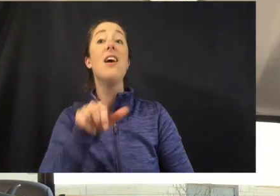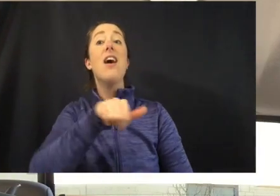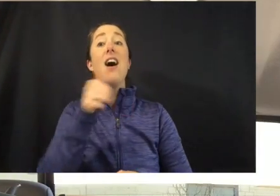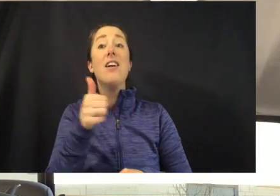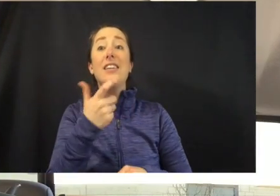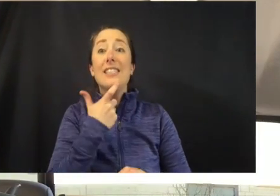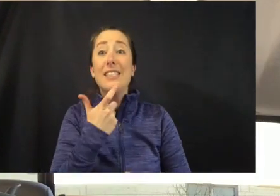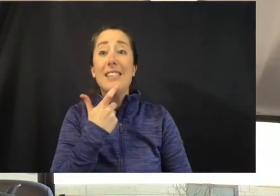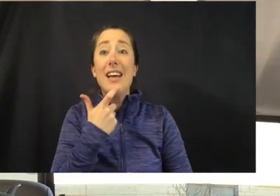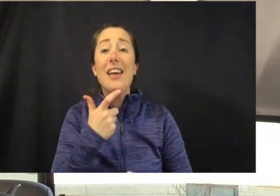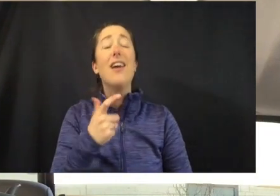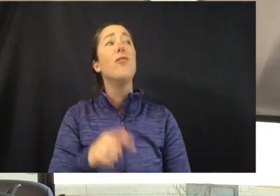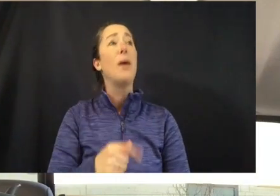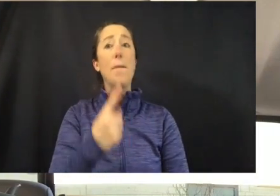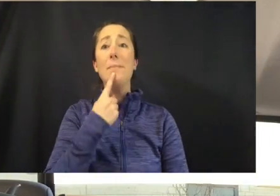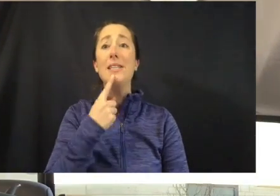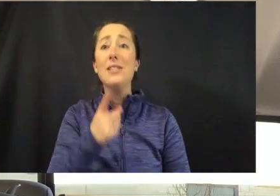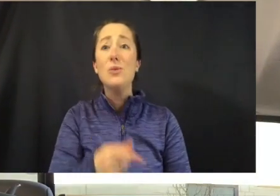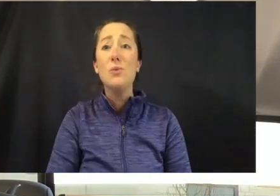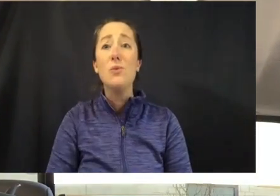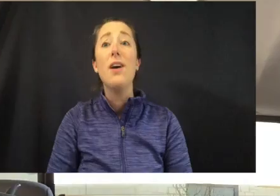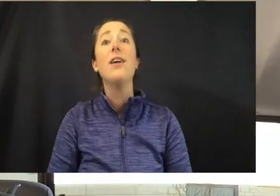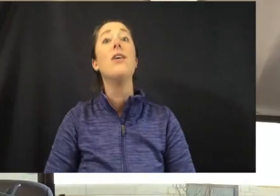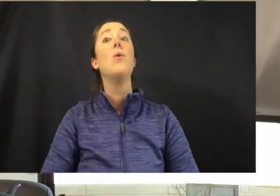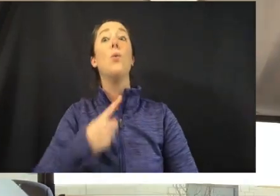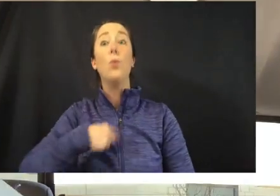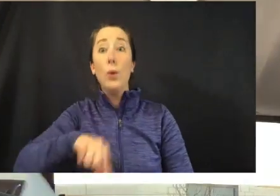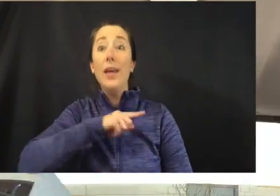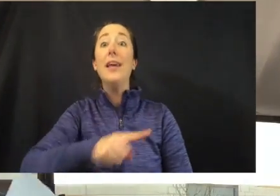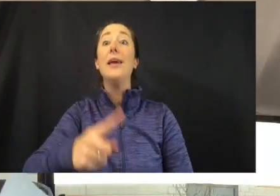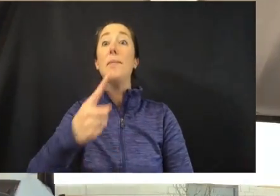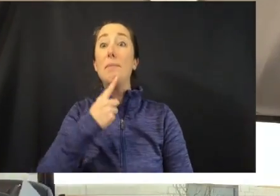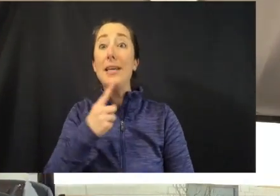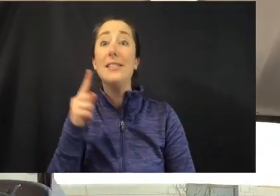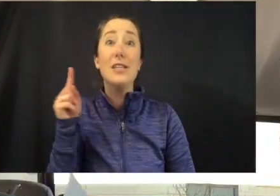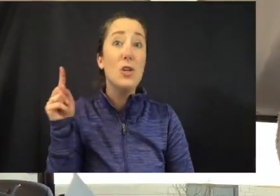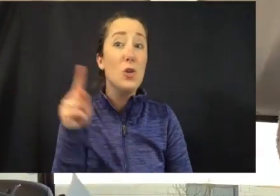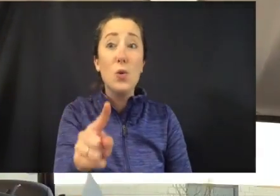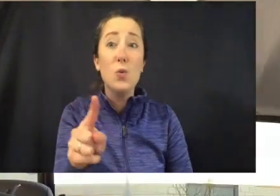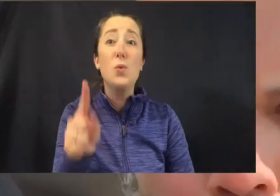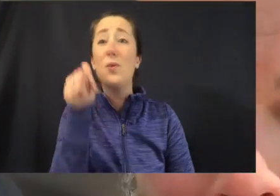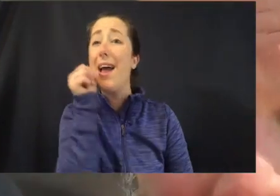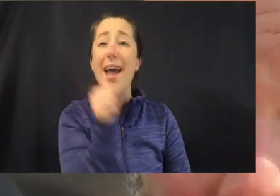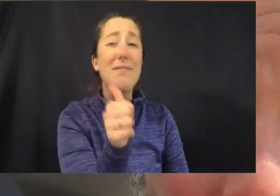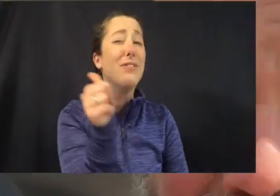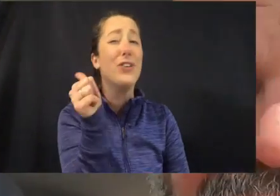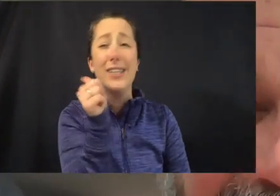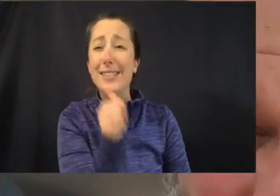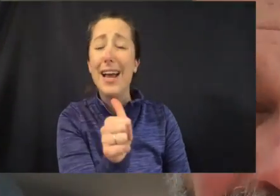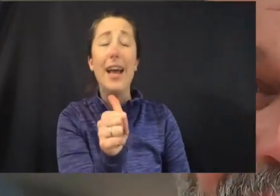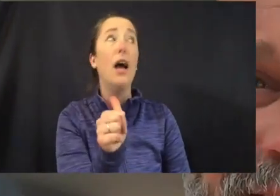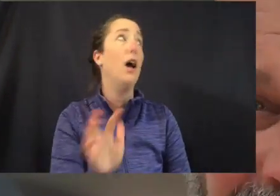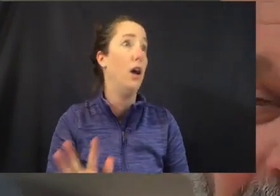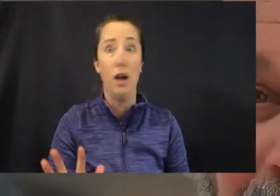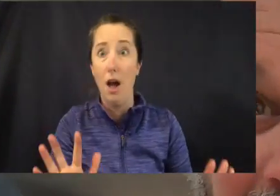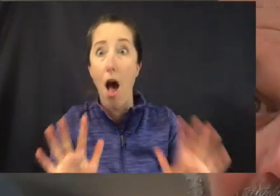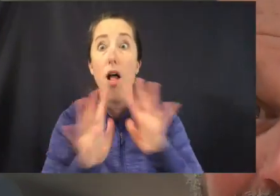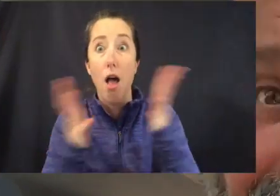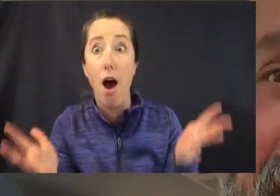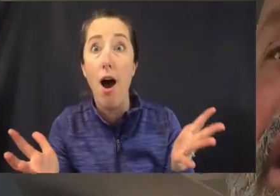vous dis un grand merci. Vous me manquez terriblement tous les jours. Ça me fait grand plaisir de recevoir de vos